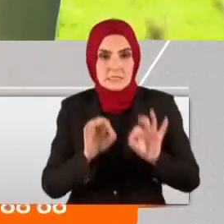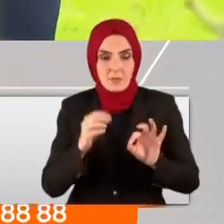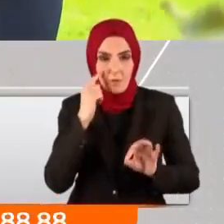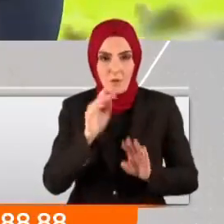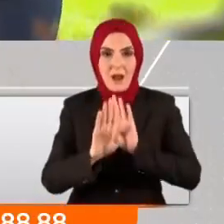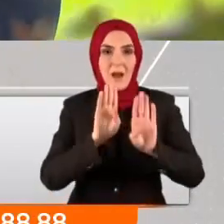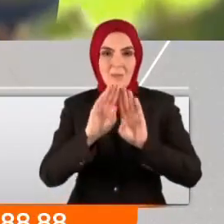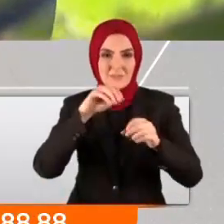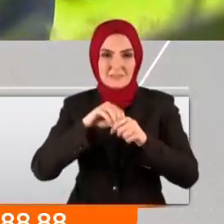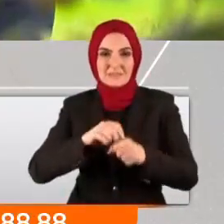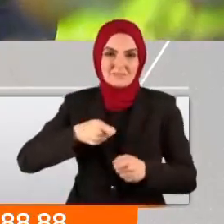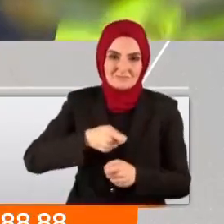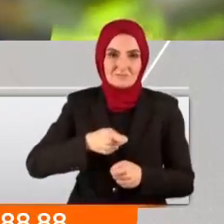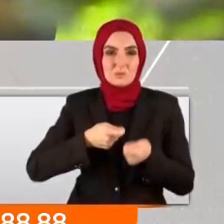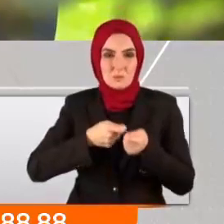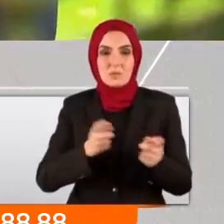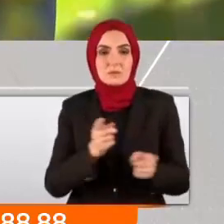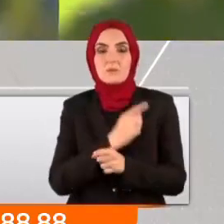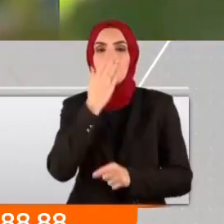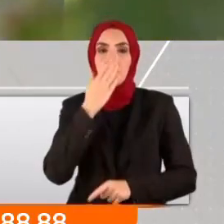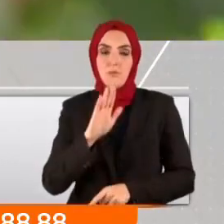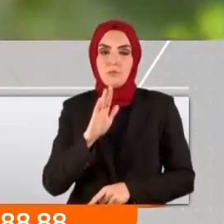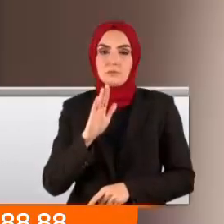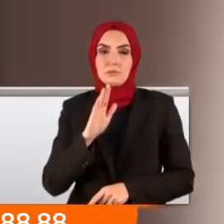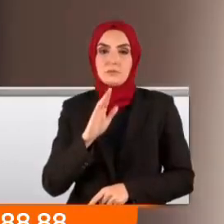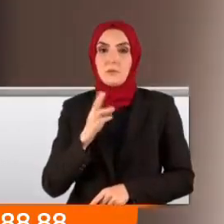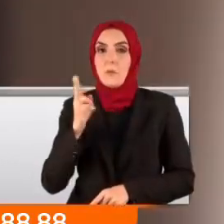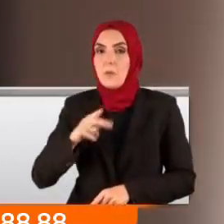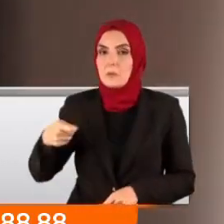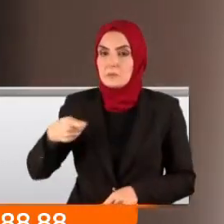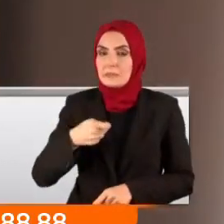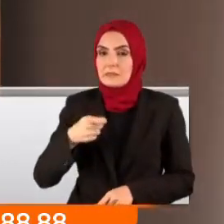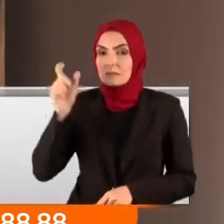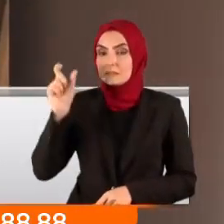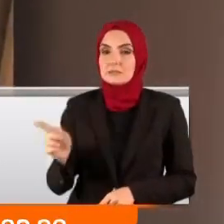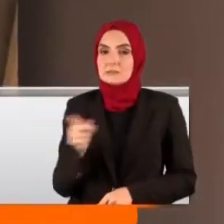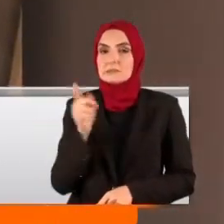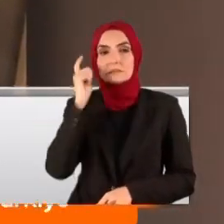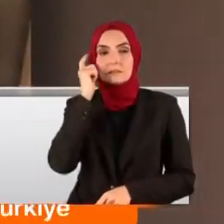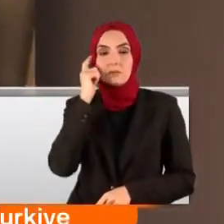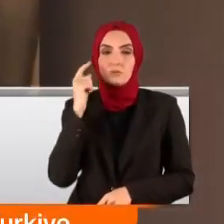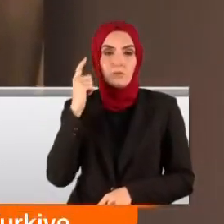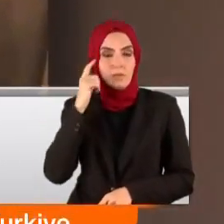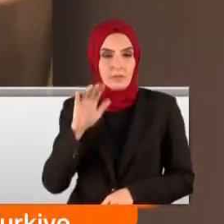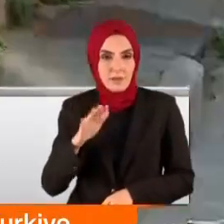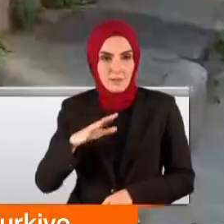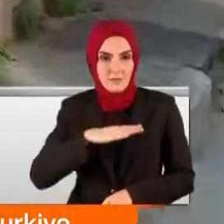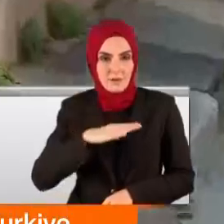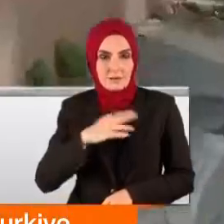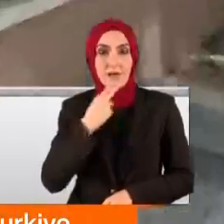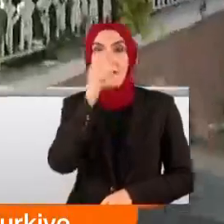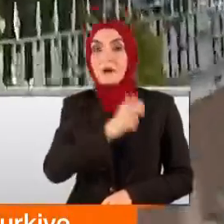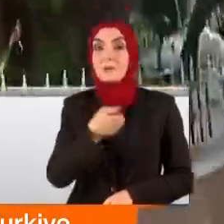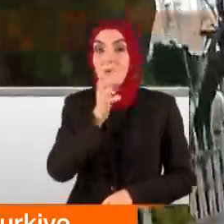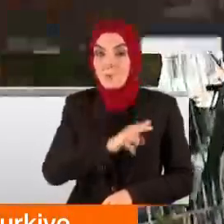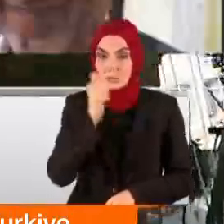göre cinayetin katil zanları tanıdık birileriydi. Esra Yıldız'ın öldürüldüğü gün binadan kaçan iki şüphelinin görüntüsü